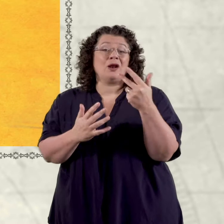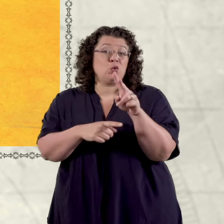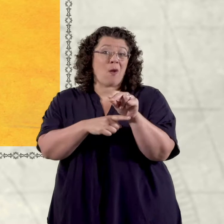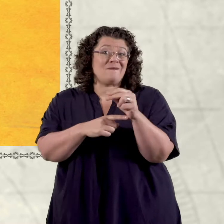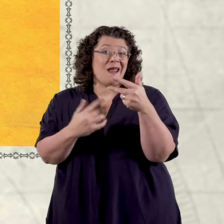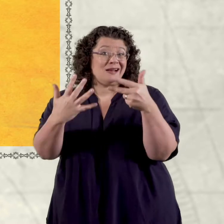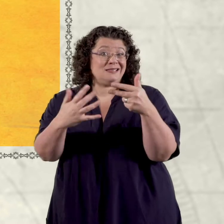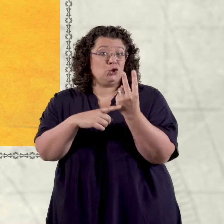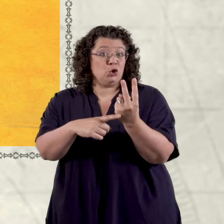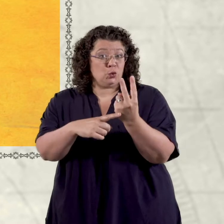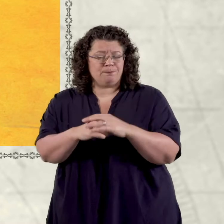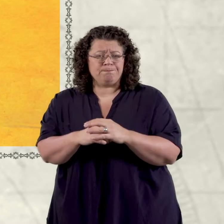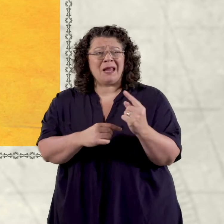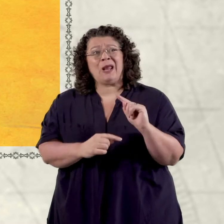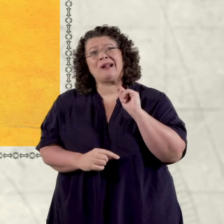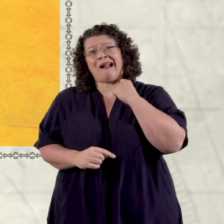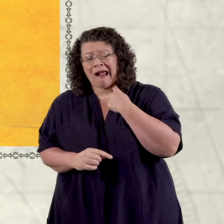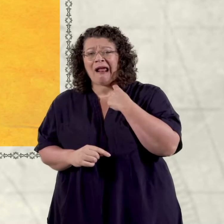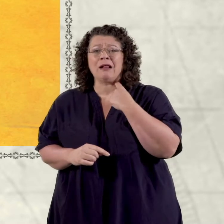unig ddim yn ddigon.